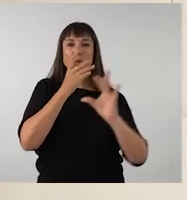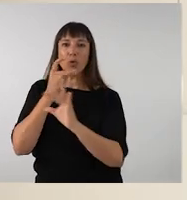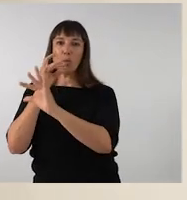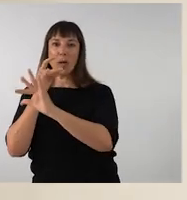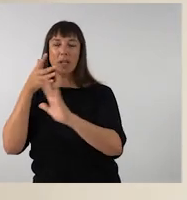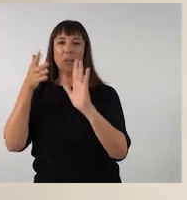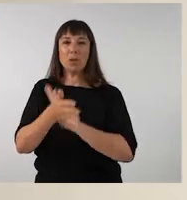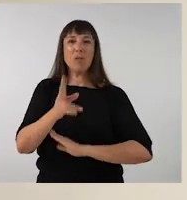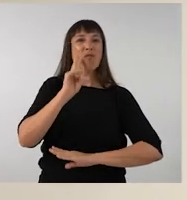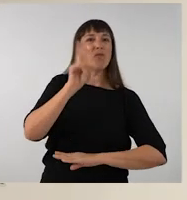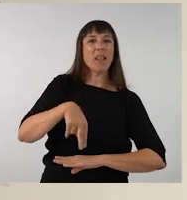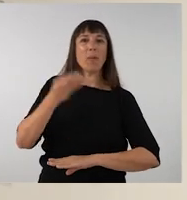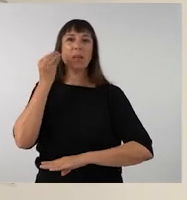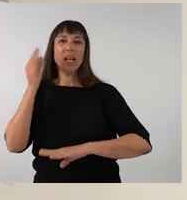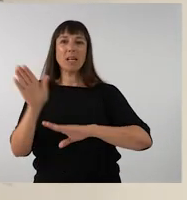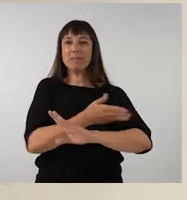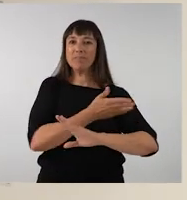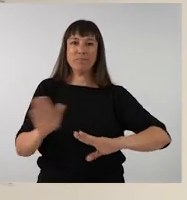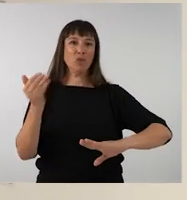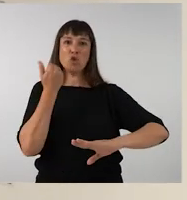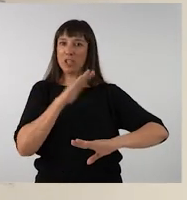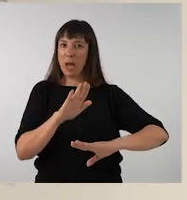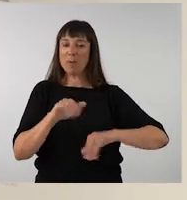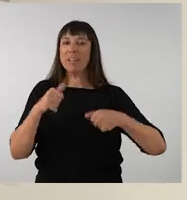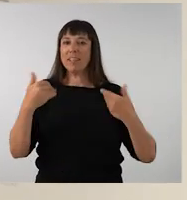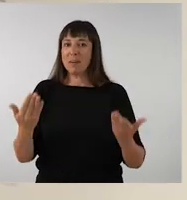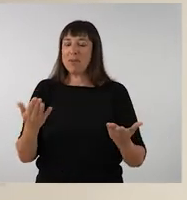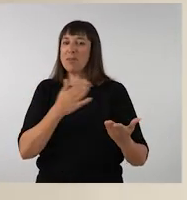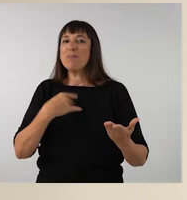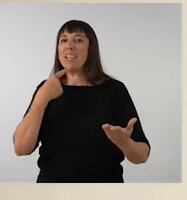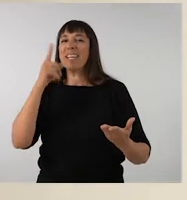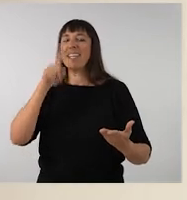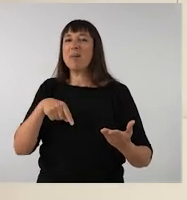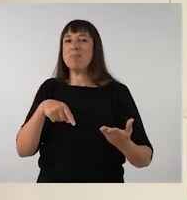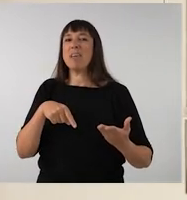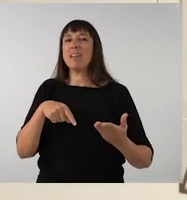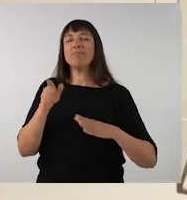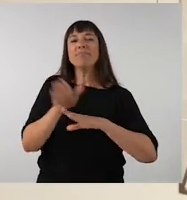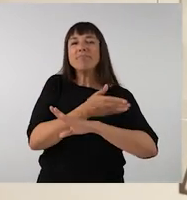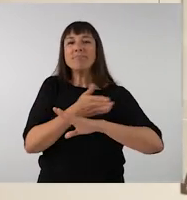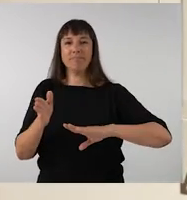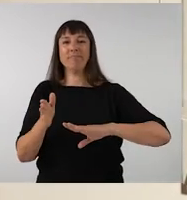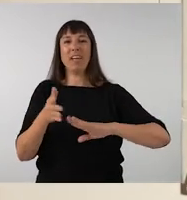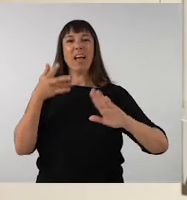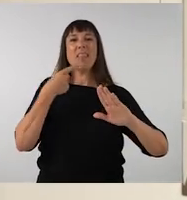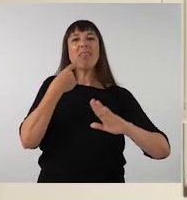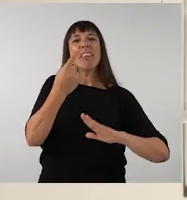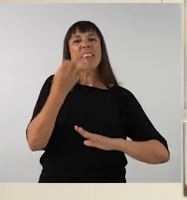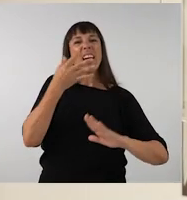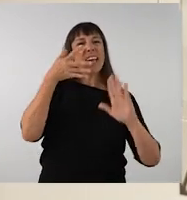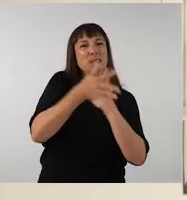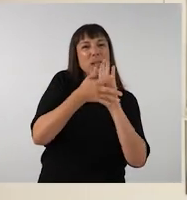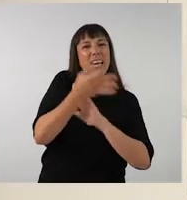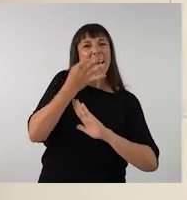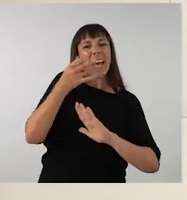trompetes, justament perquè no sap diferenciar el que és veritat i el que és mentida. No? I això també ens parla d'aquesta diferència